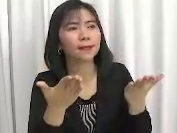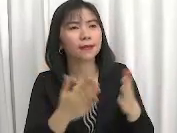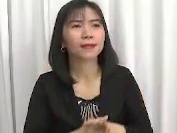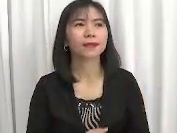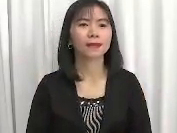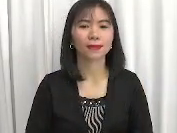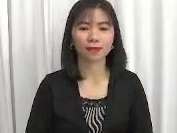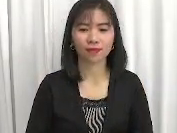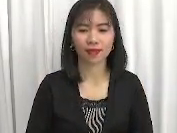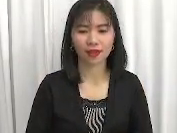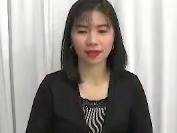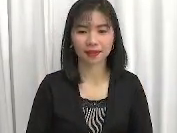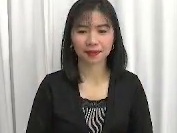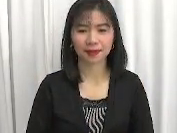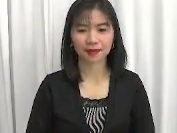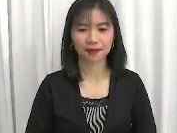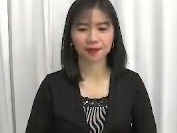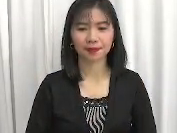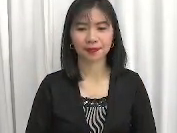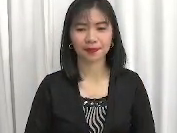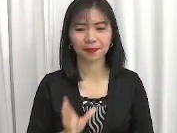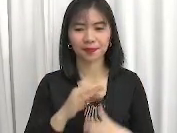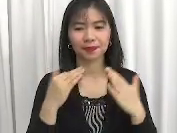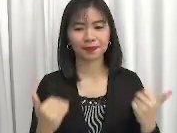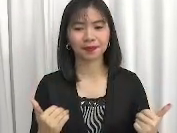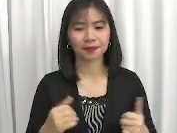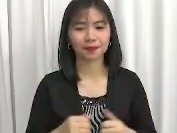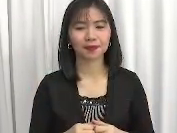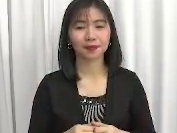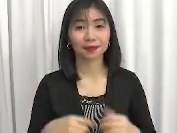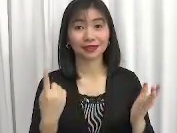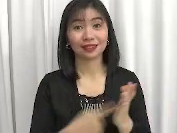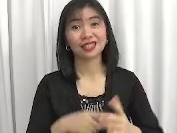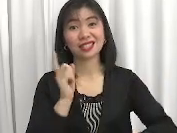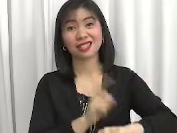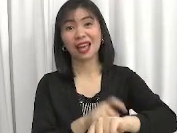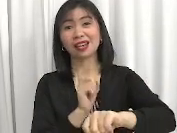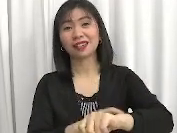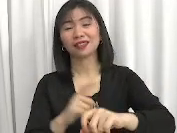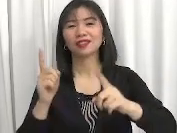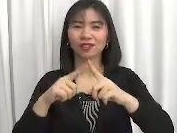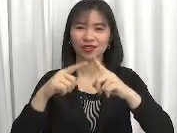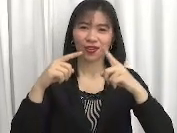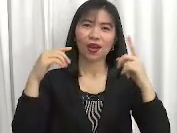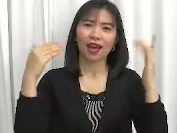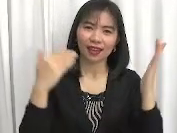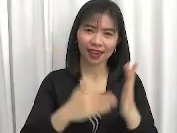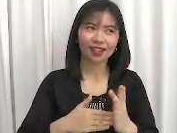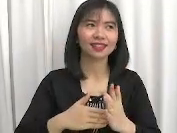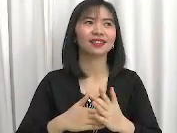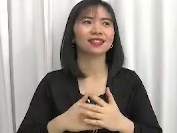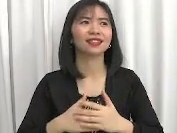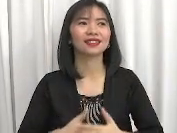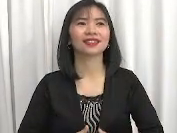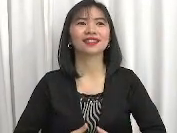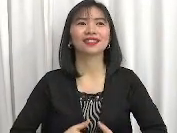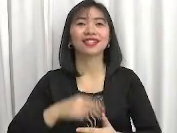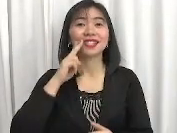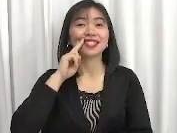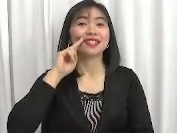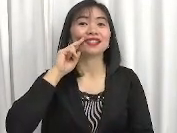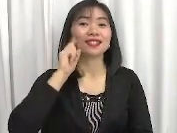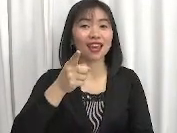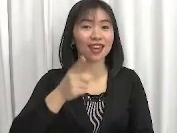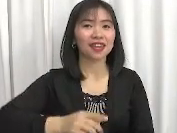amen. Amen. At mga kapatid, oras na para muli tayong magpaalam. I hope